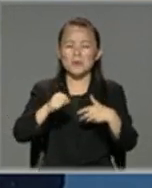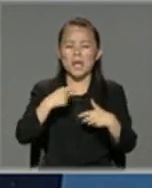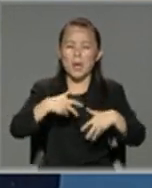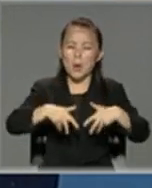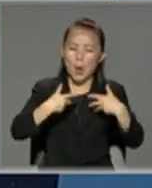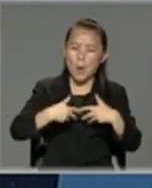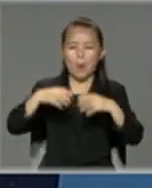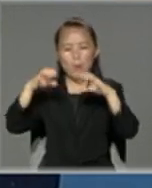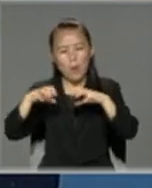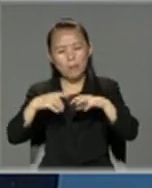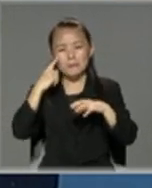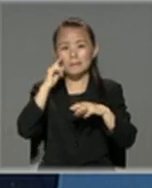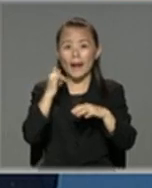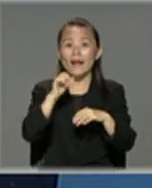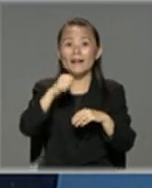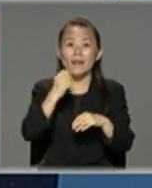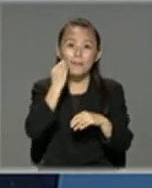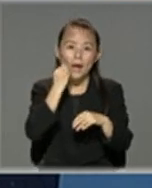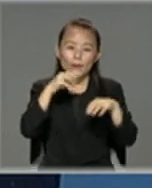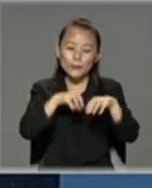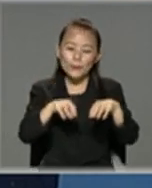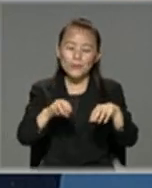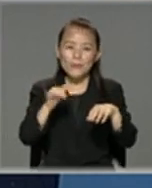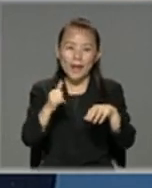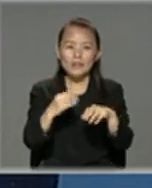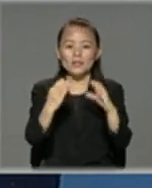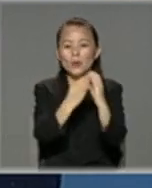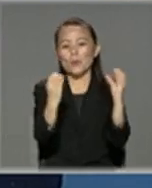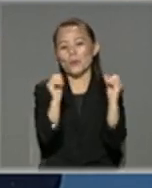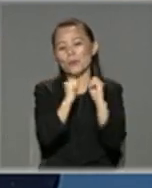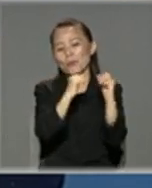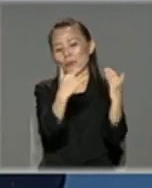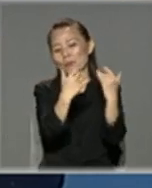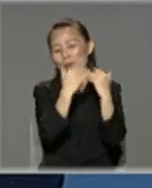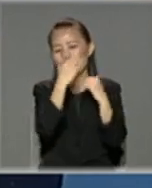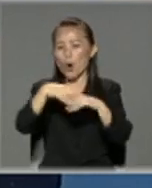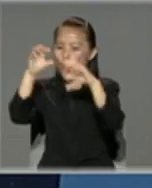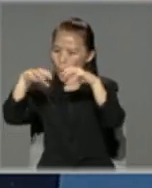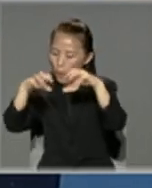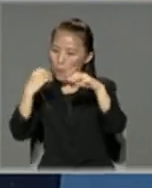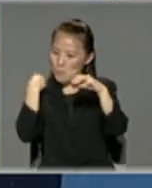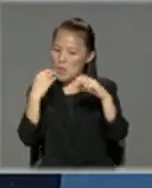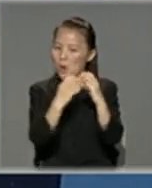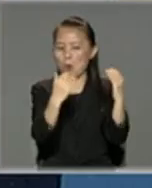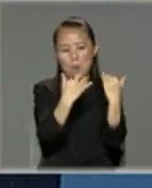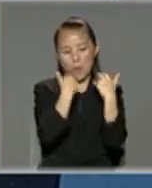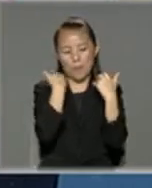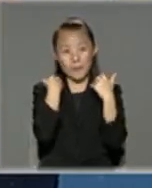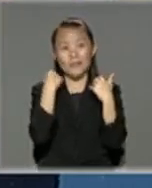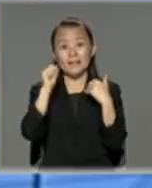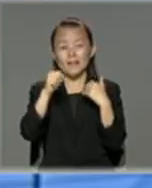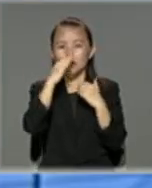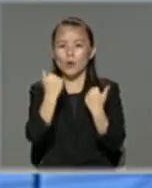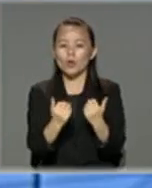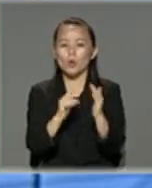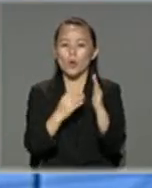ด้วยนะเชื่อว่าหลายบ้านนะคหลายครัวเรือนยังคงเปิดเครื่องปรับอากาศอยู่แม้ว่าฝนจะตกนะคะทำให้อุณหภูมิที่สูงขึ้นในช่วง